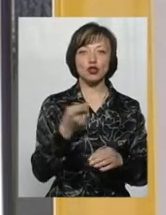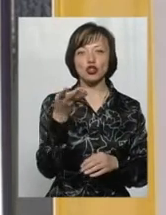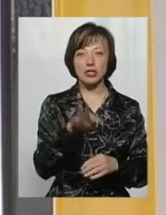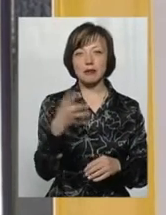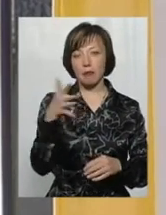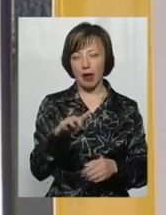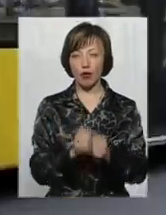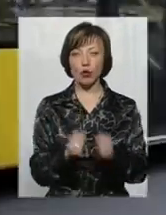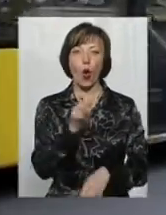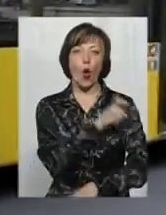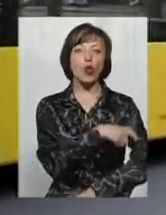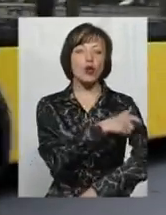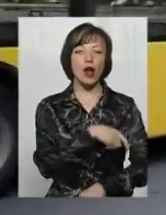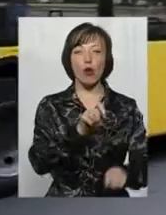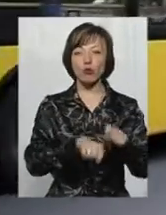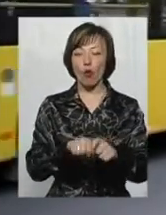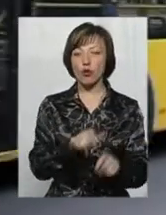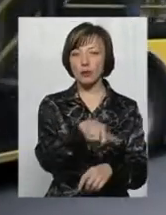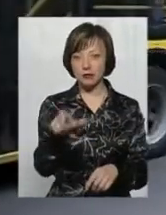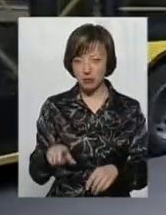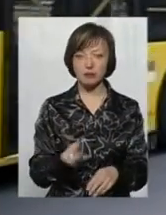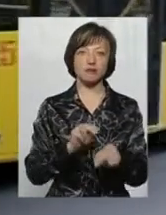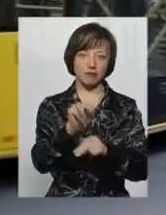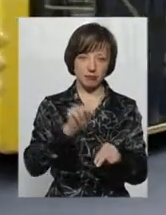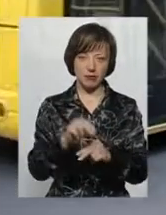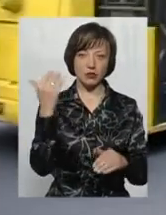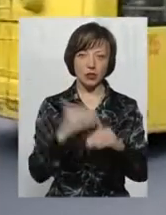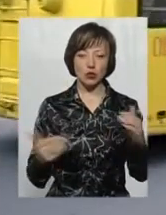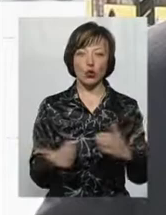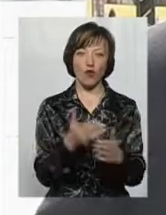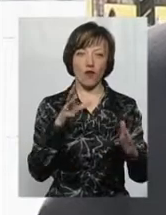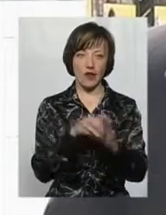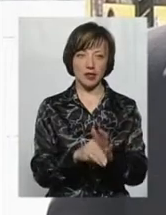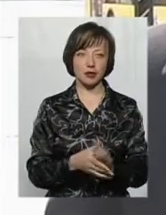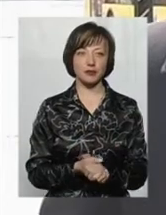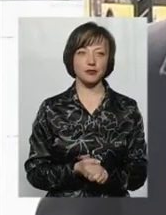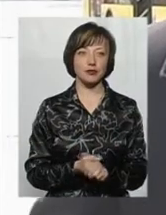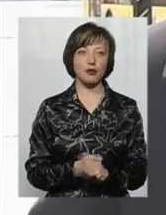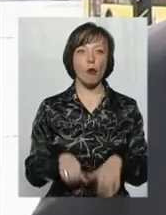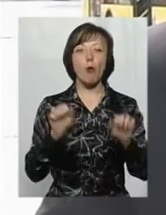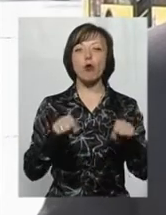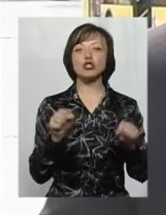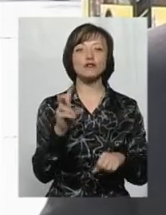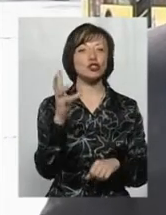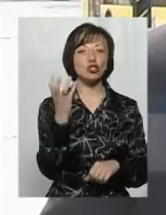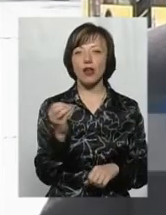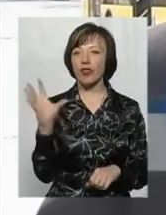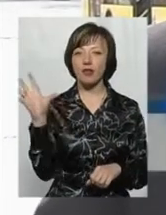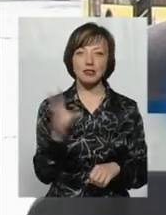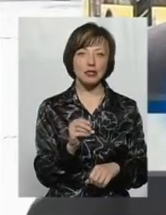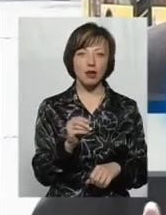кожному. Контролери, які обслуговують пасажирів, пройшли відповідне навчання щодо нововведення. Можливо, ми ще не всіх